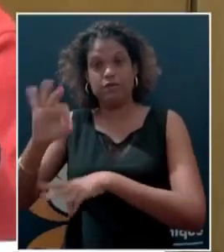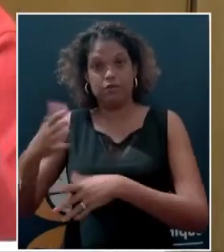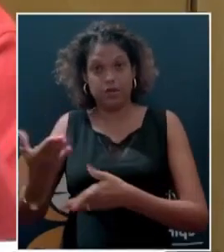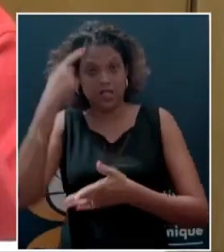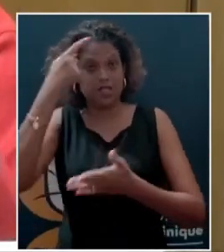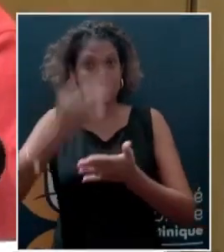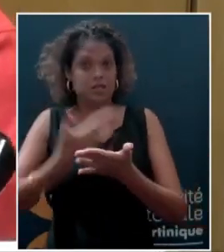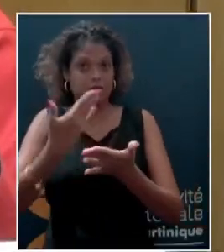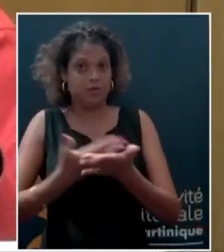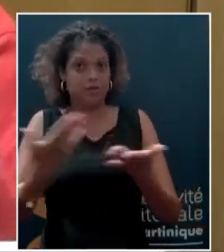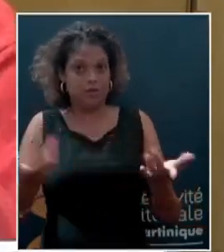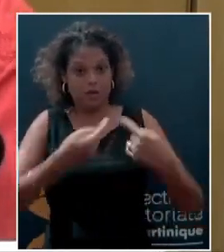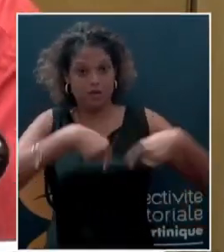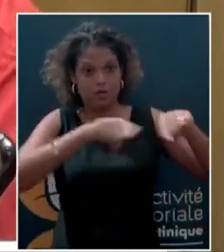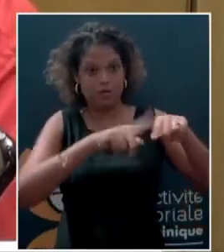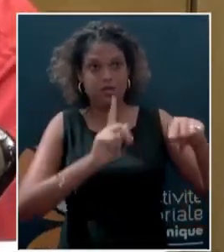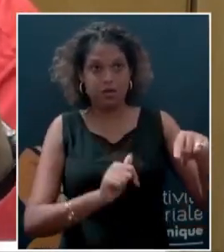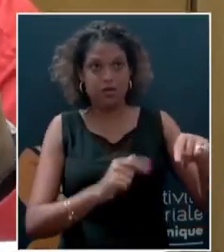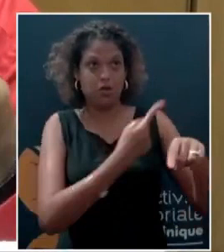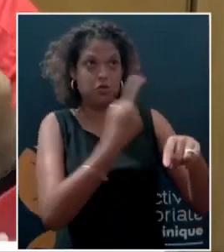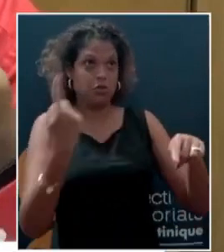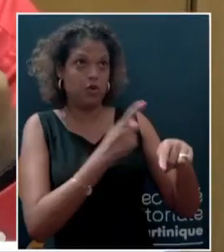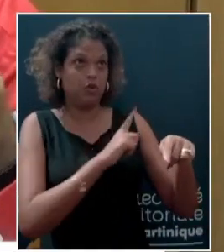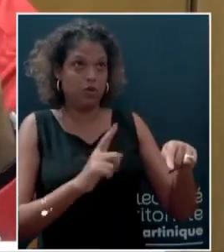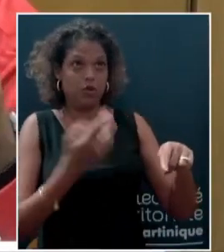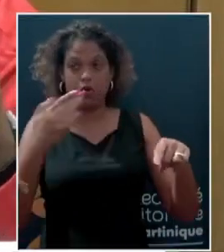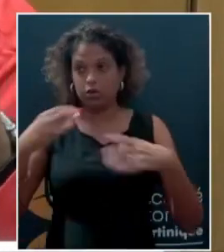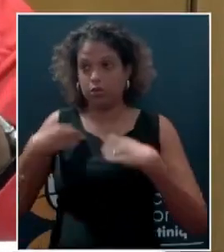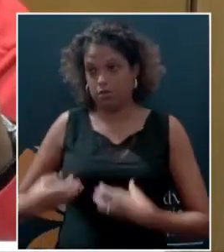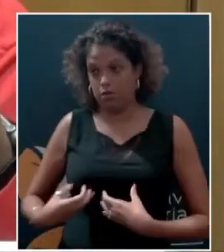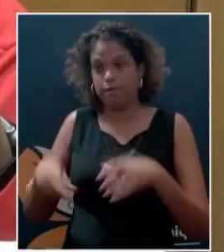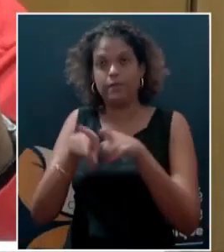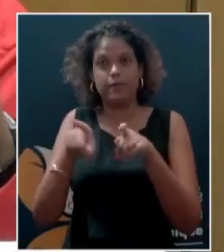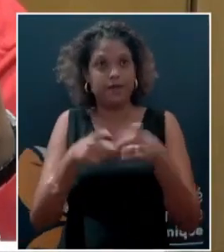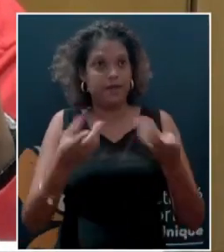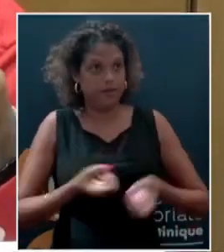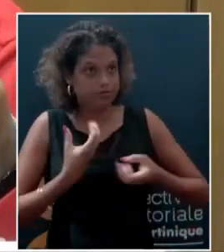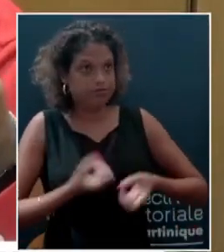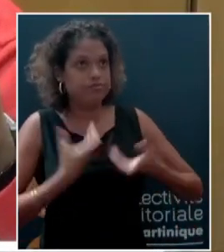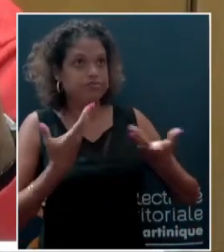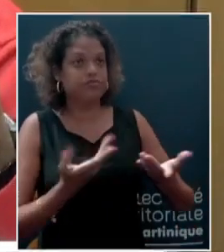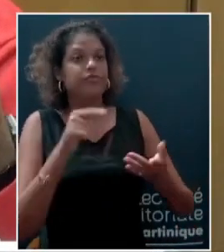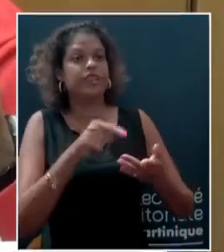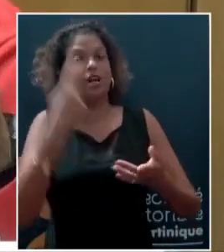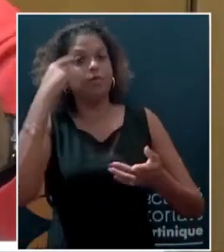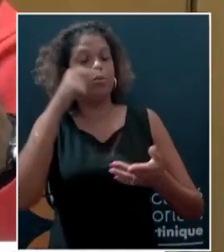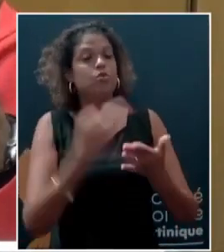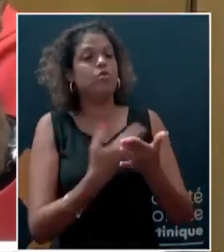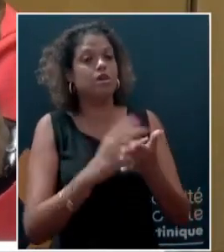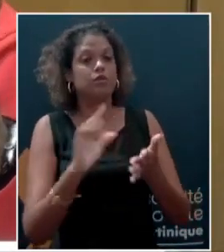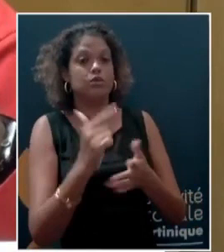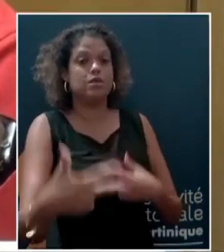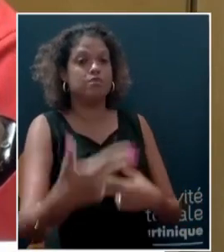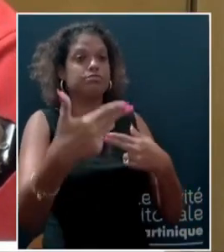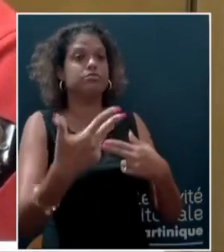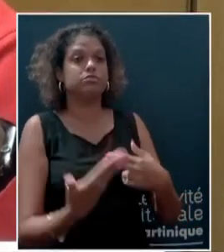qu'au niveau de la commission, nous n'avons pas été le seul, je pense sous le contrôle des autres membres de la commission, nous avons dit que pour réussir cette opération, il vaudrait